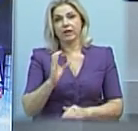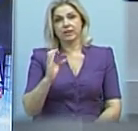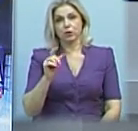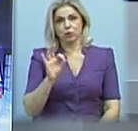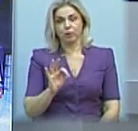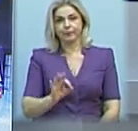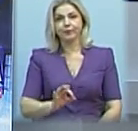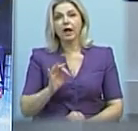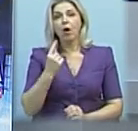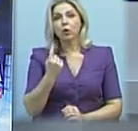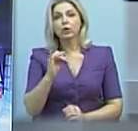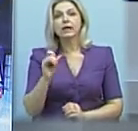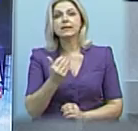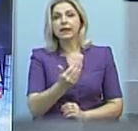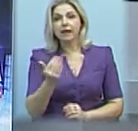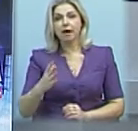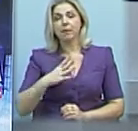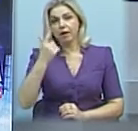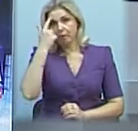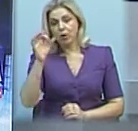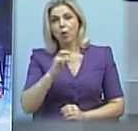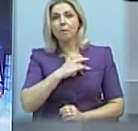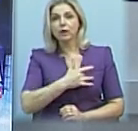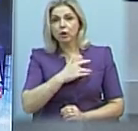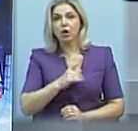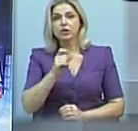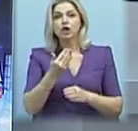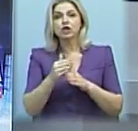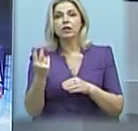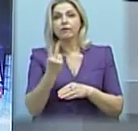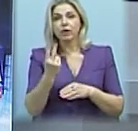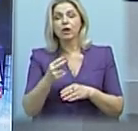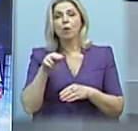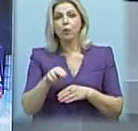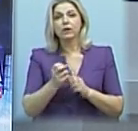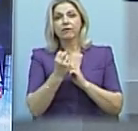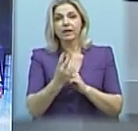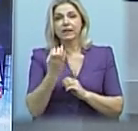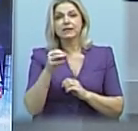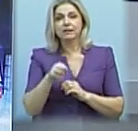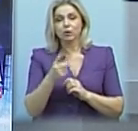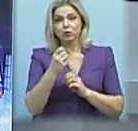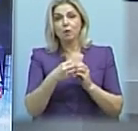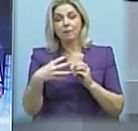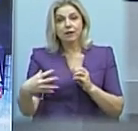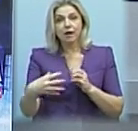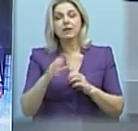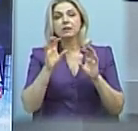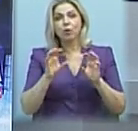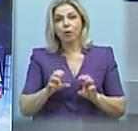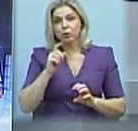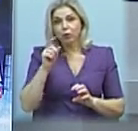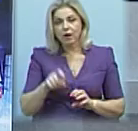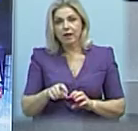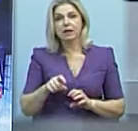під вартою. Одному з них було повідомлено про підозру за частиною 2 пункту 12 статті 115 Кримінального